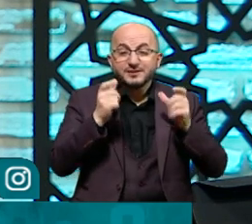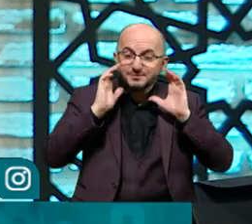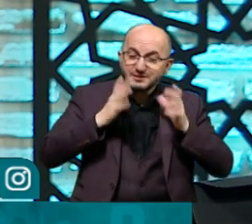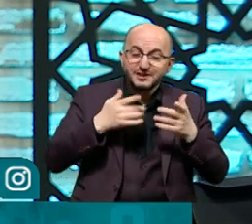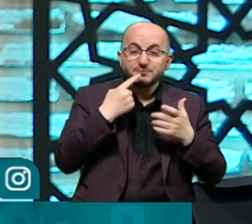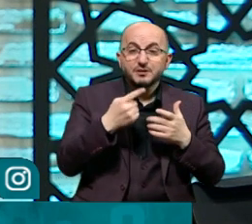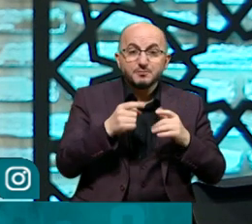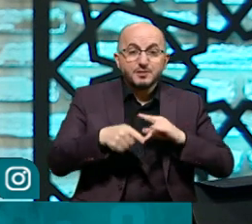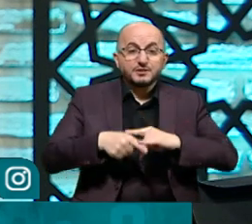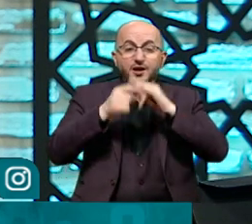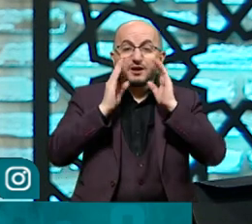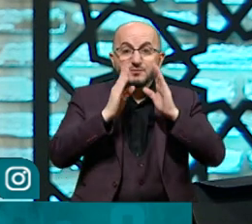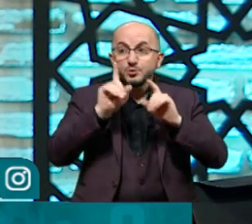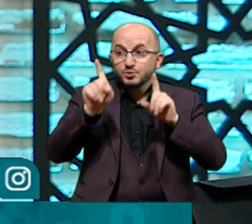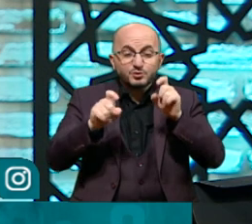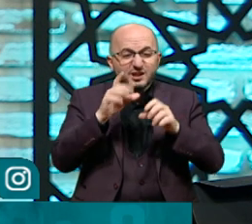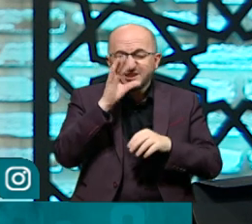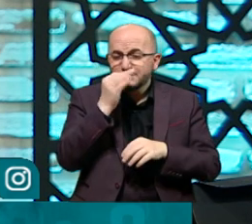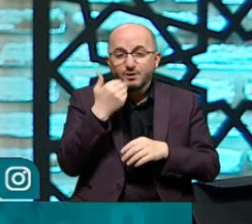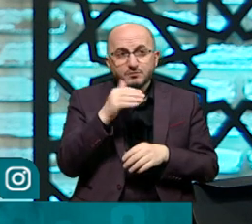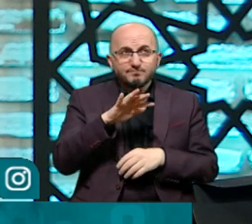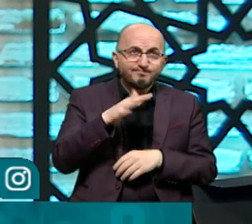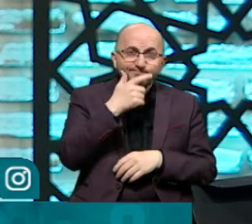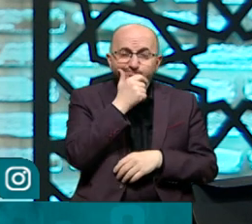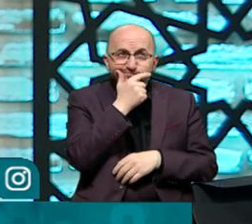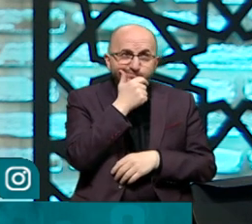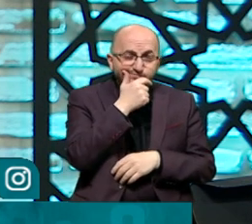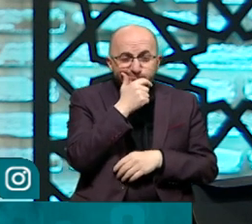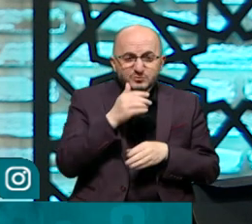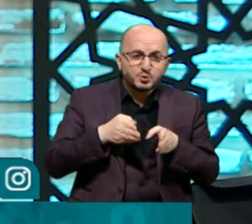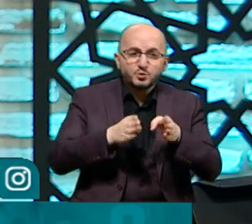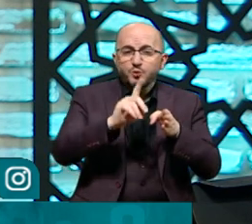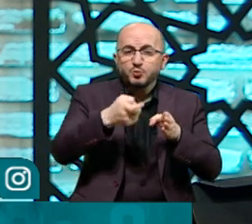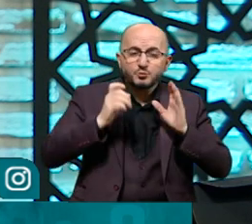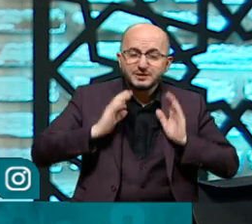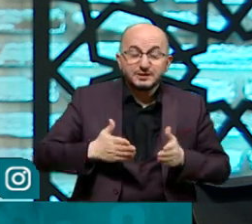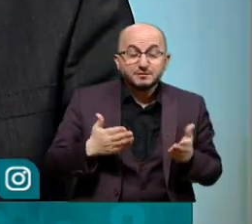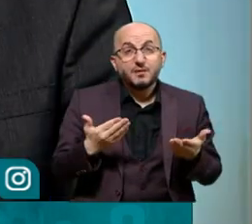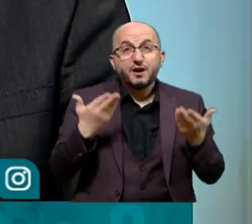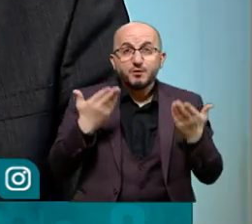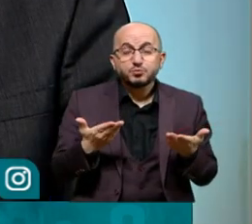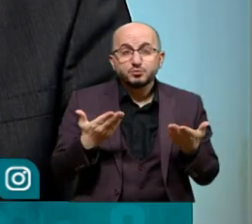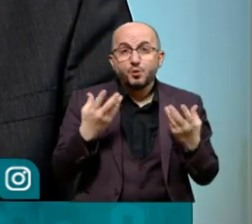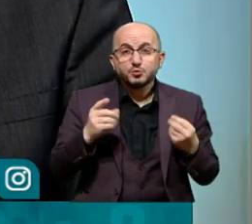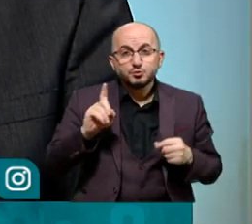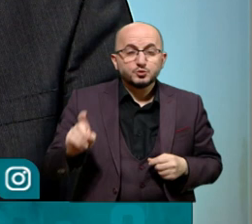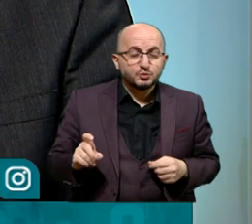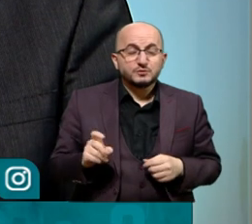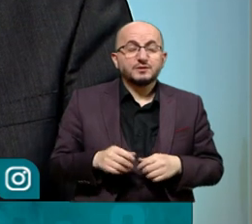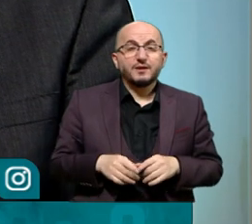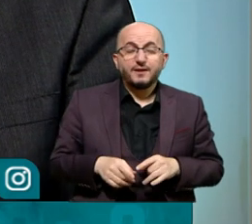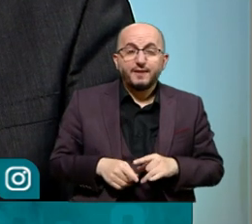fakat kıbleyi soracak kimse yoktu Tahminen bir yön bulup kıldım acaba kabul olmuş mudur diyor ki araştırmış